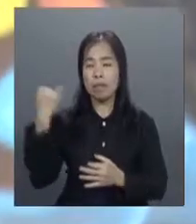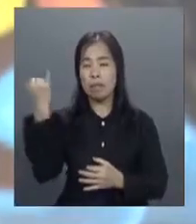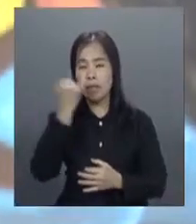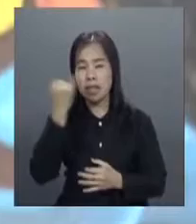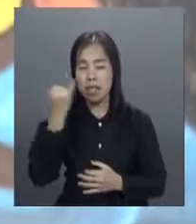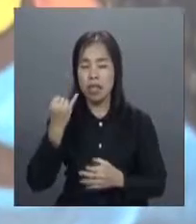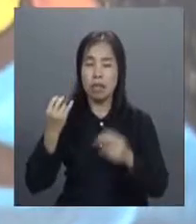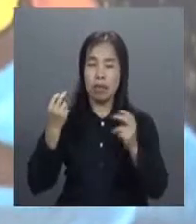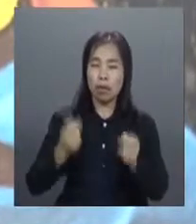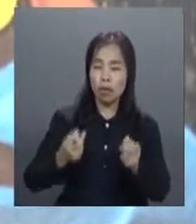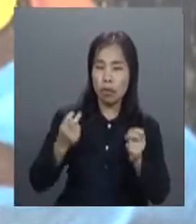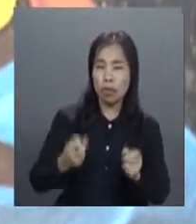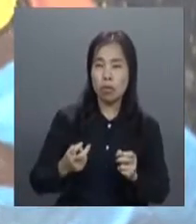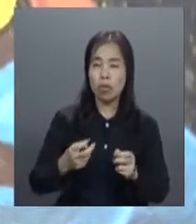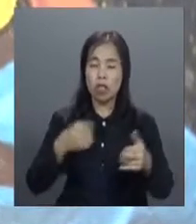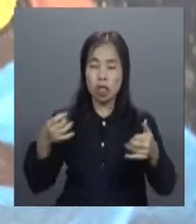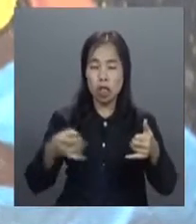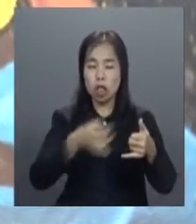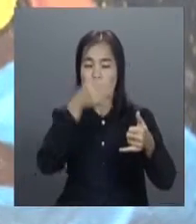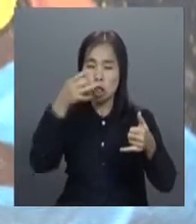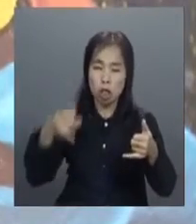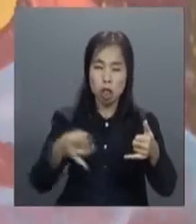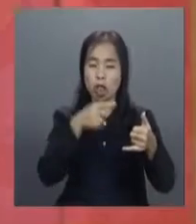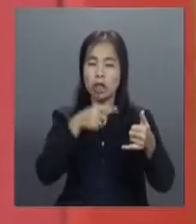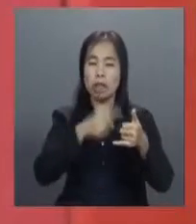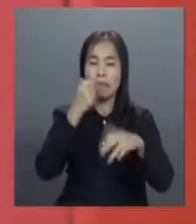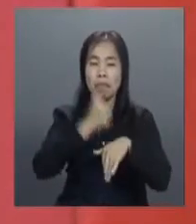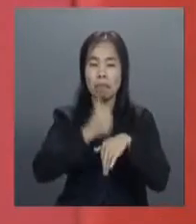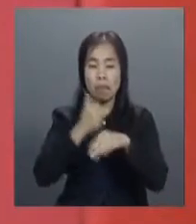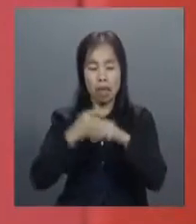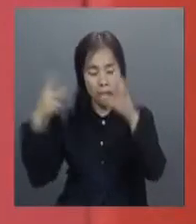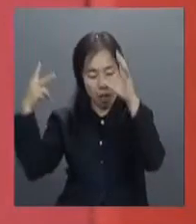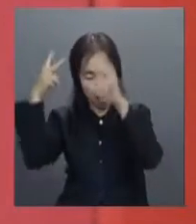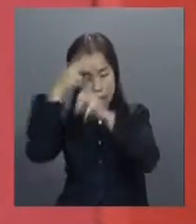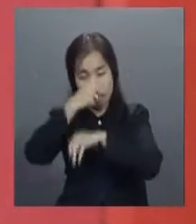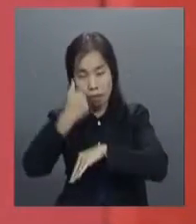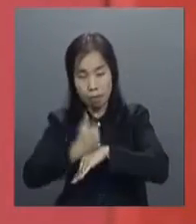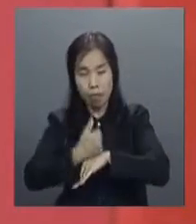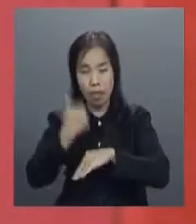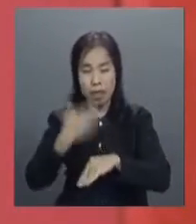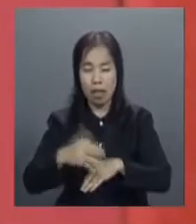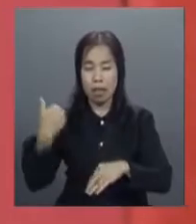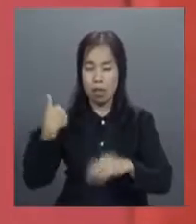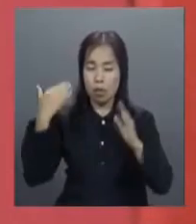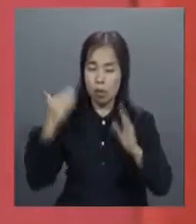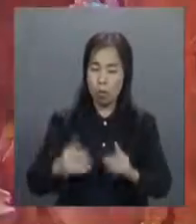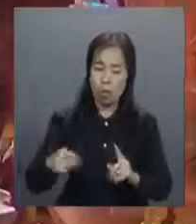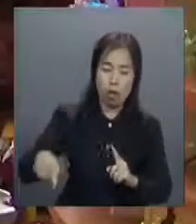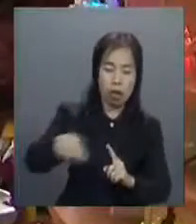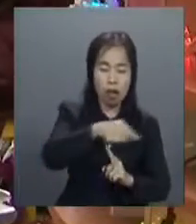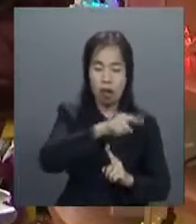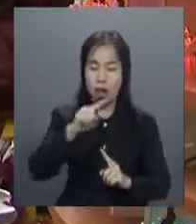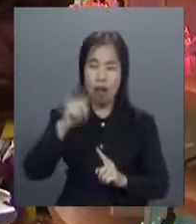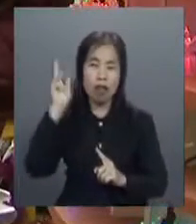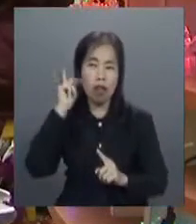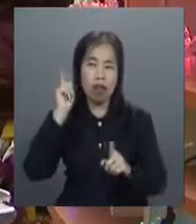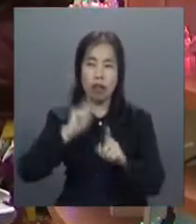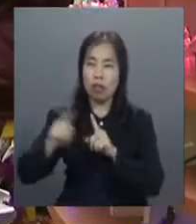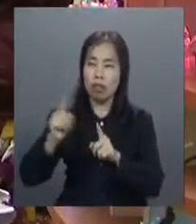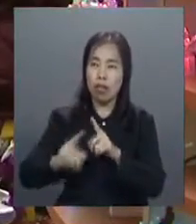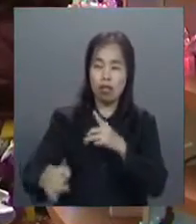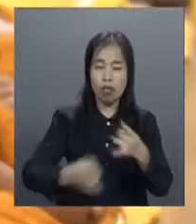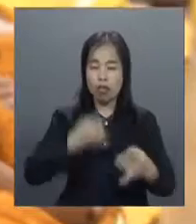ซนก่อกวนการตรัสรู้ของพระพุทธเจ้ารายล้อมด้วยบุคคลในข่าวเหตุก่อการร้ายเป็นอีกลูกเล่นที่ศิล